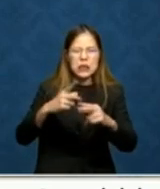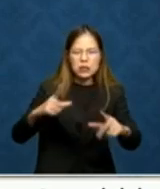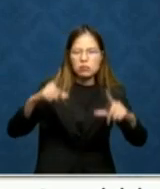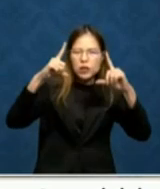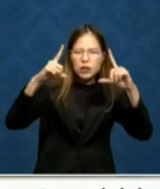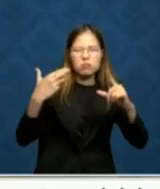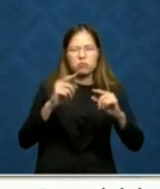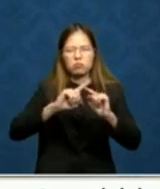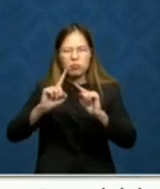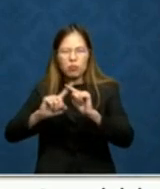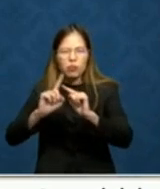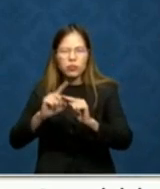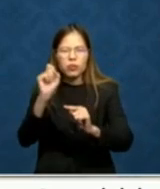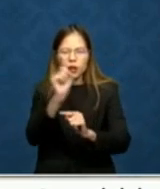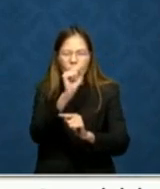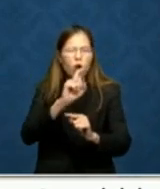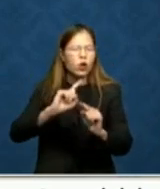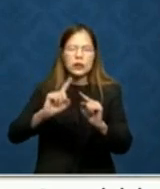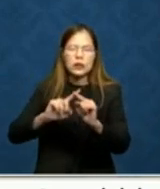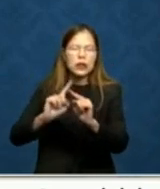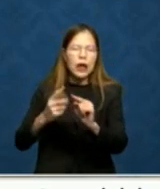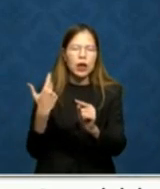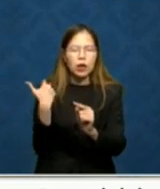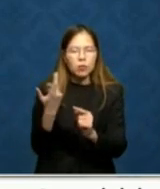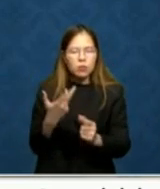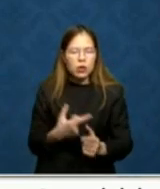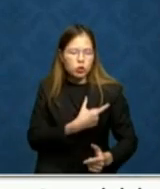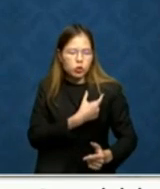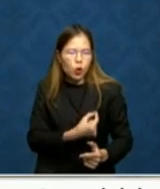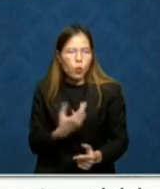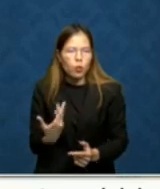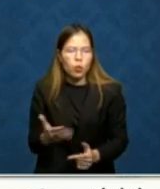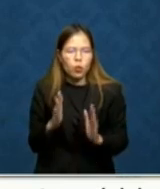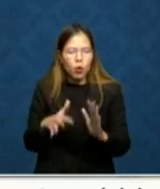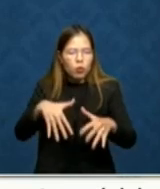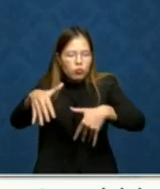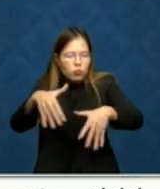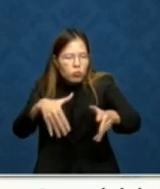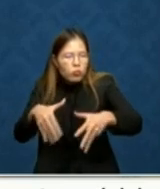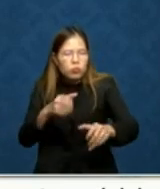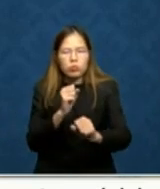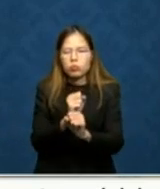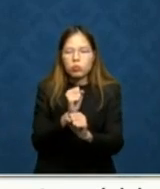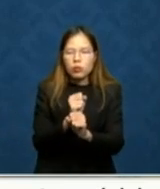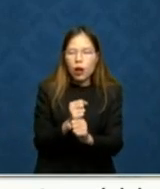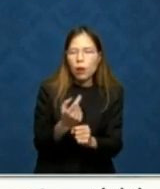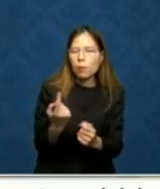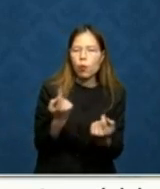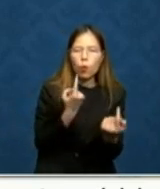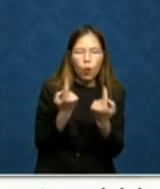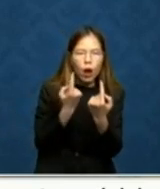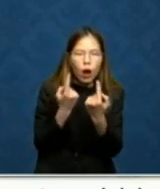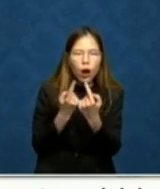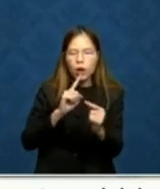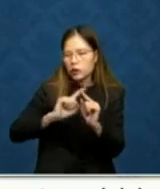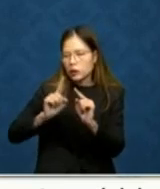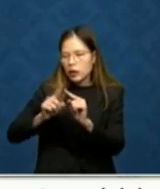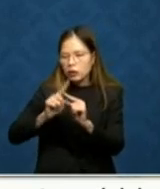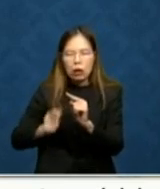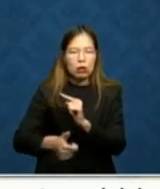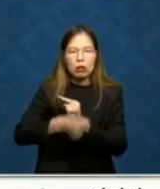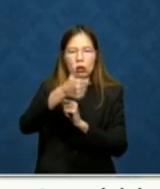ณะทำให้คนส่วนมากเข้าใจว่าจะสามารถกระทำหรือวิจารณ์บุคคลสาธารณะอย่างไรก็